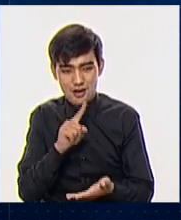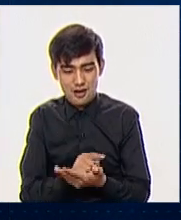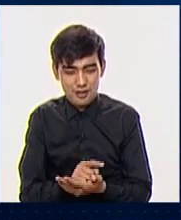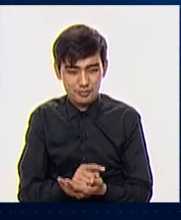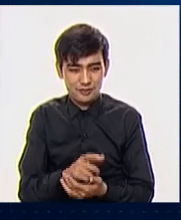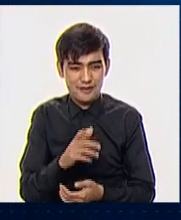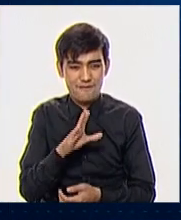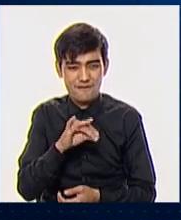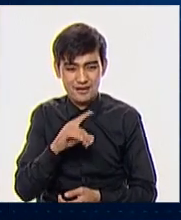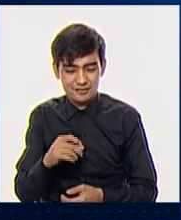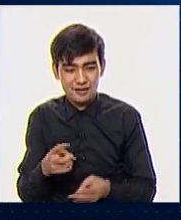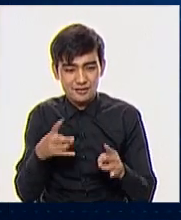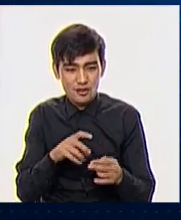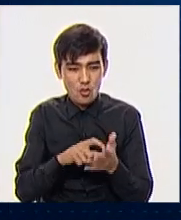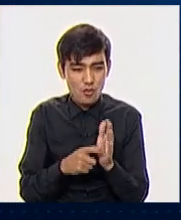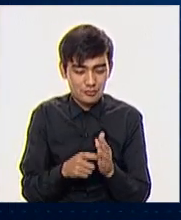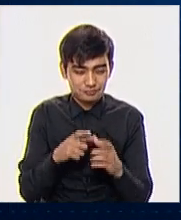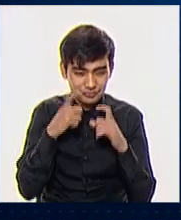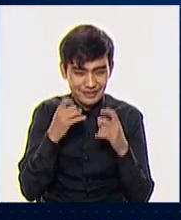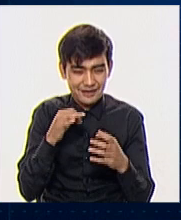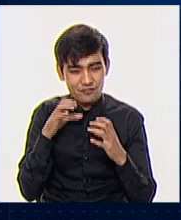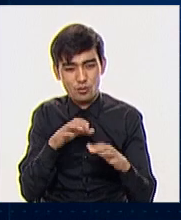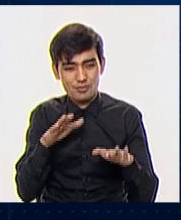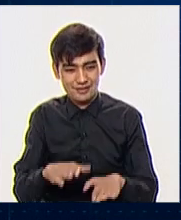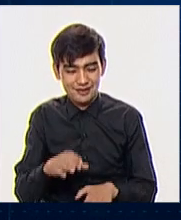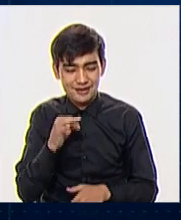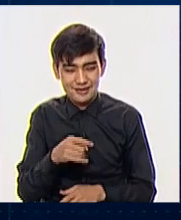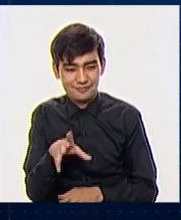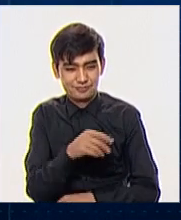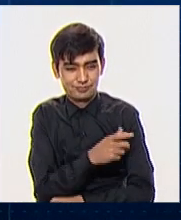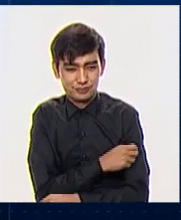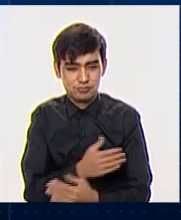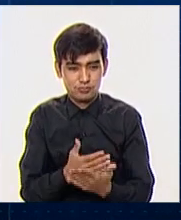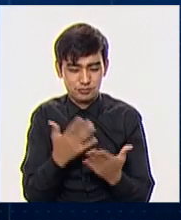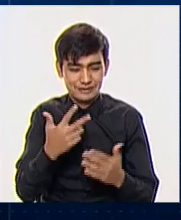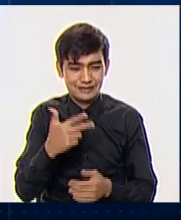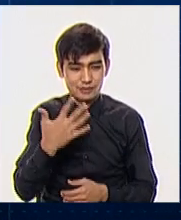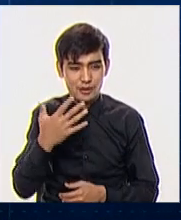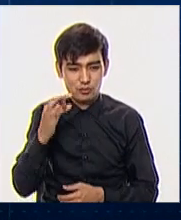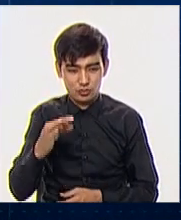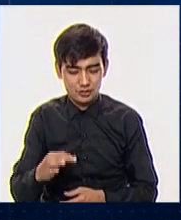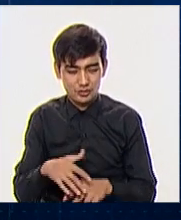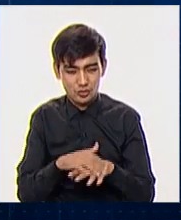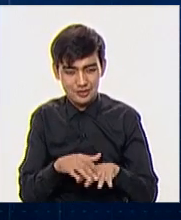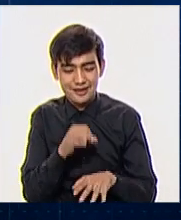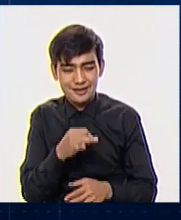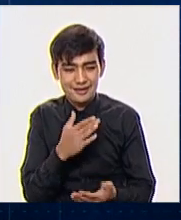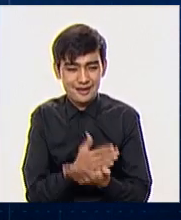СИЗы останутся только в помещениях и в транспорте. В этой стране привито уже более 35% населения.